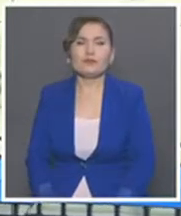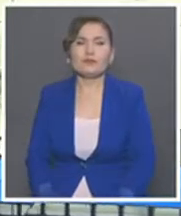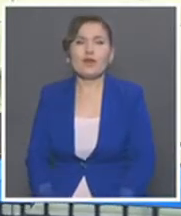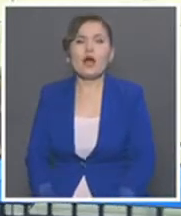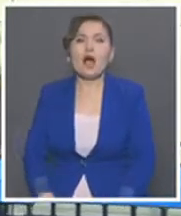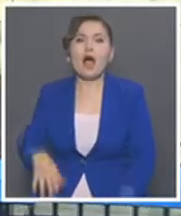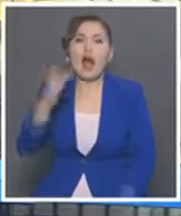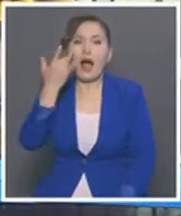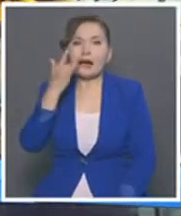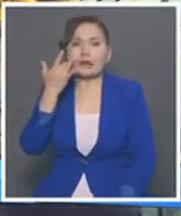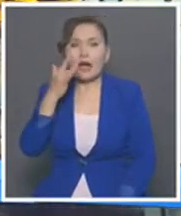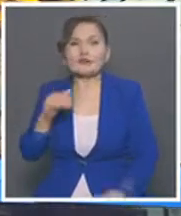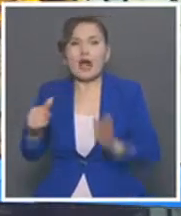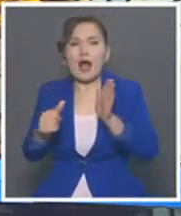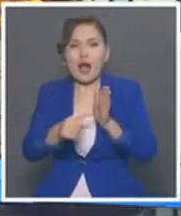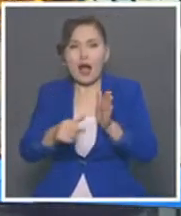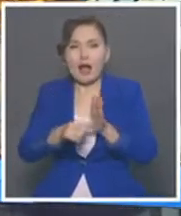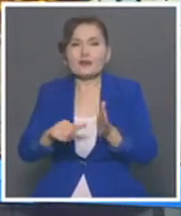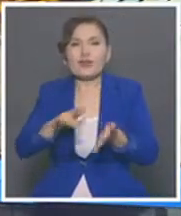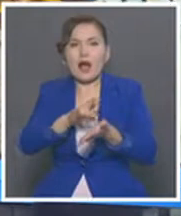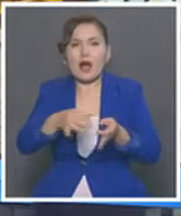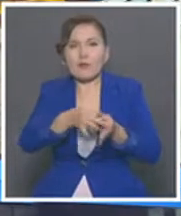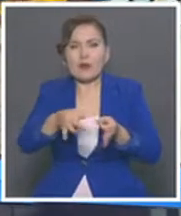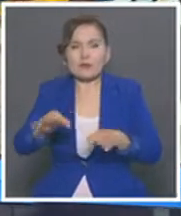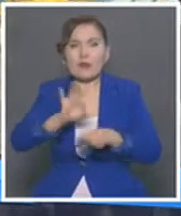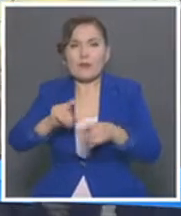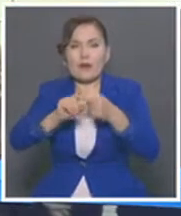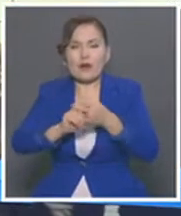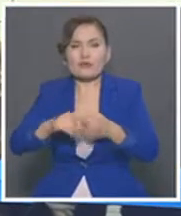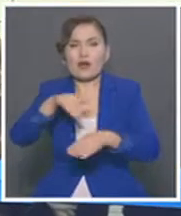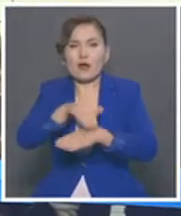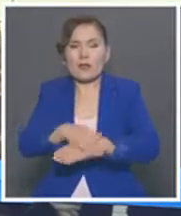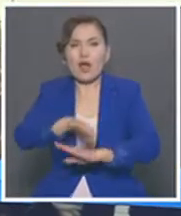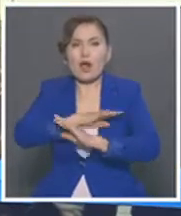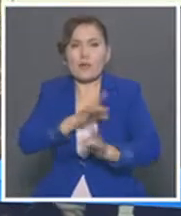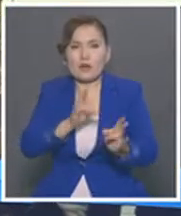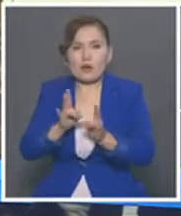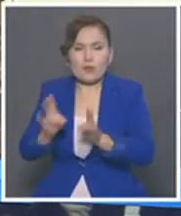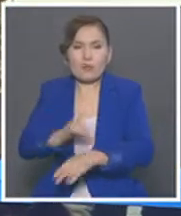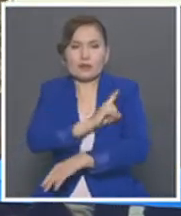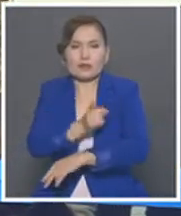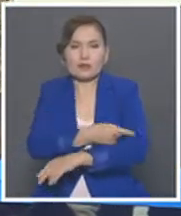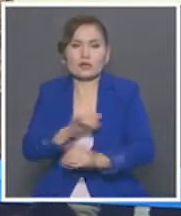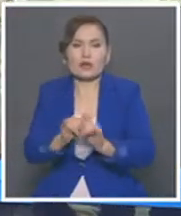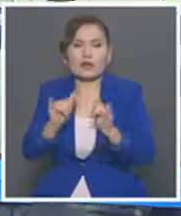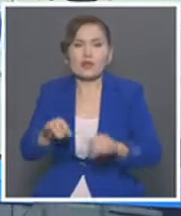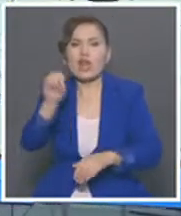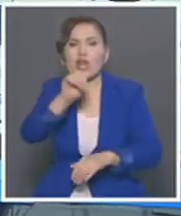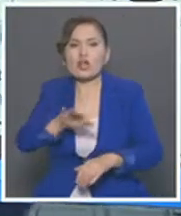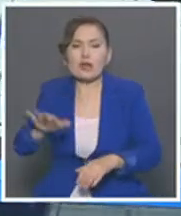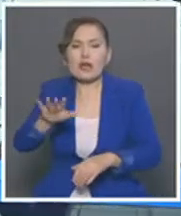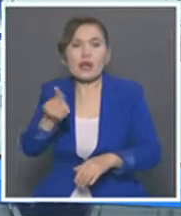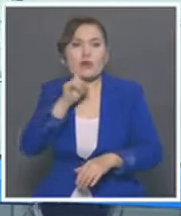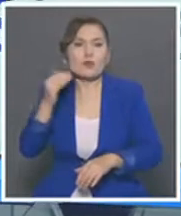Жахан жаңалықтарын ойсақ, Ақштың 6 бірдей штатында коронавирустан қайтыс болғандардың саны рекордтық көрсеткішке жетті.